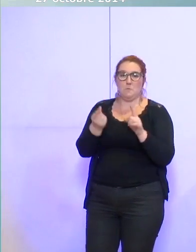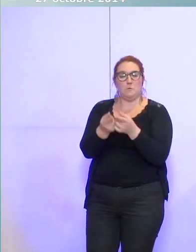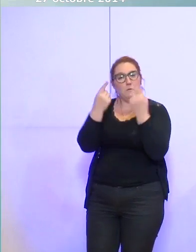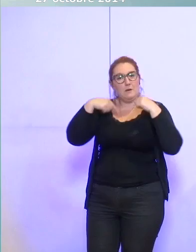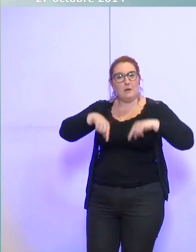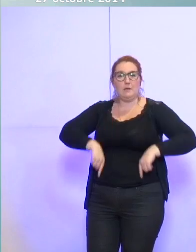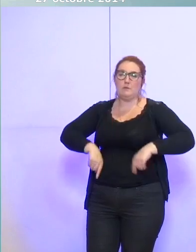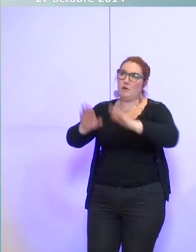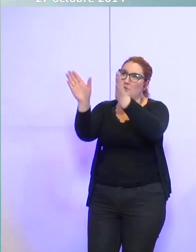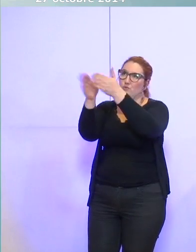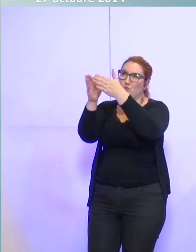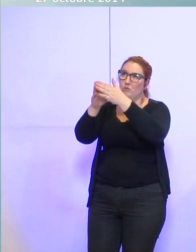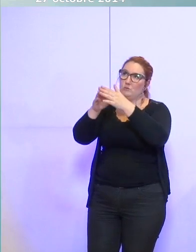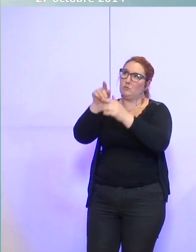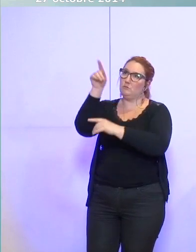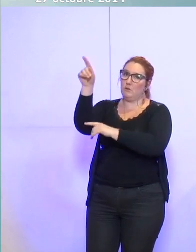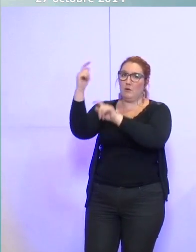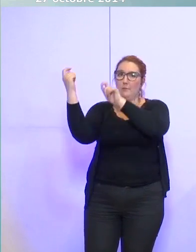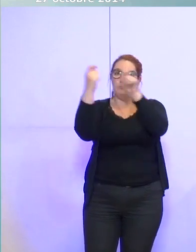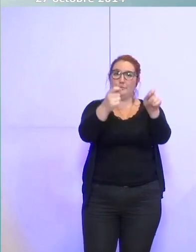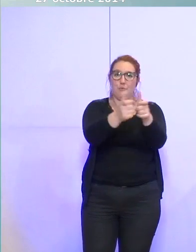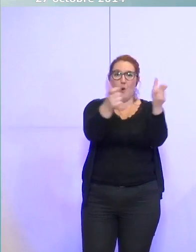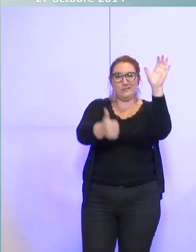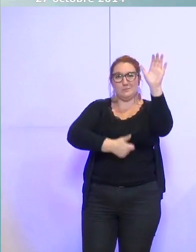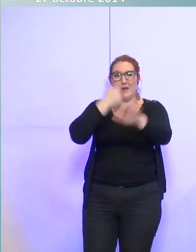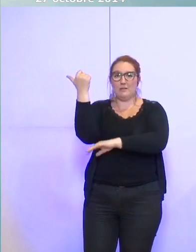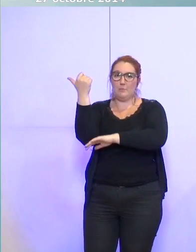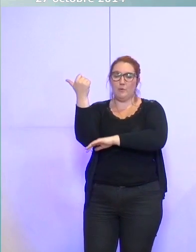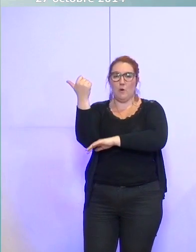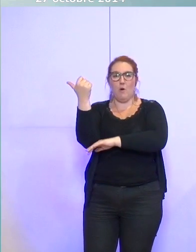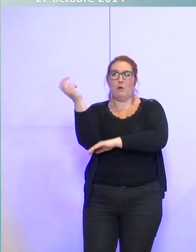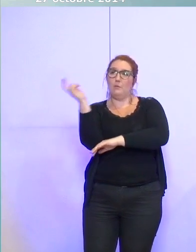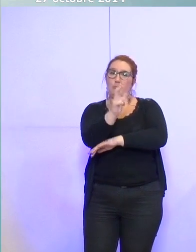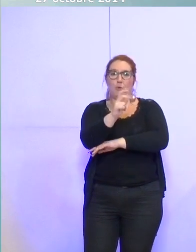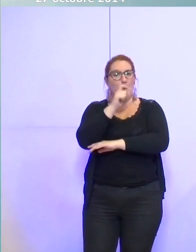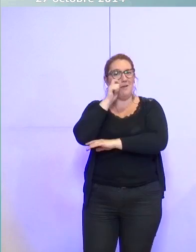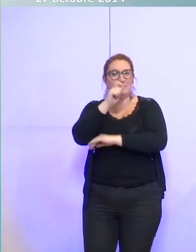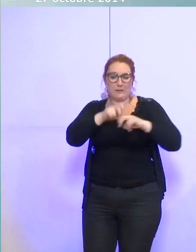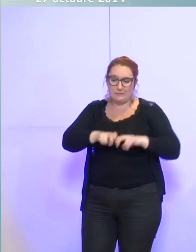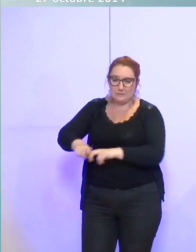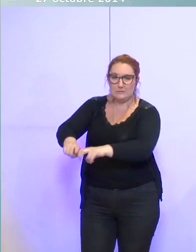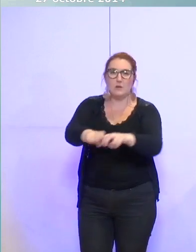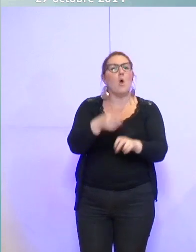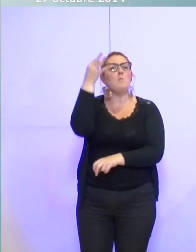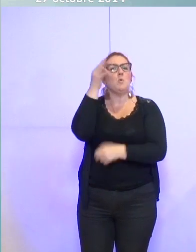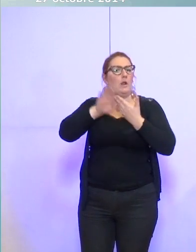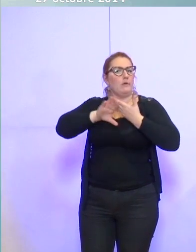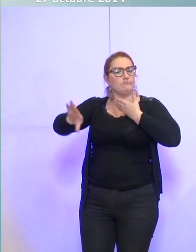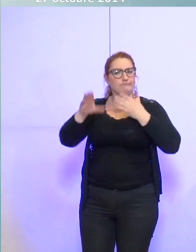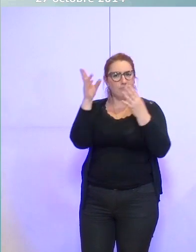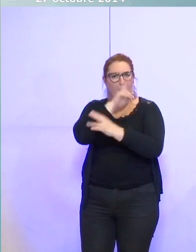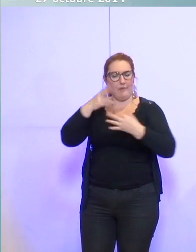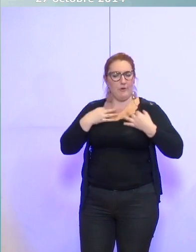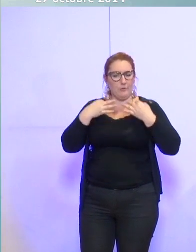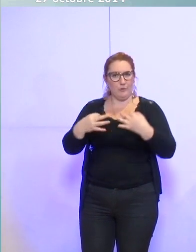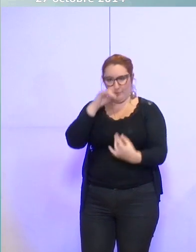fasse une expertise par un organisme indépendant des exploitants du nucléaire pour déterminer en toute transparence l'impact du fonctionnement